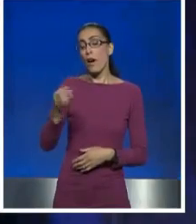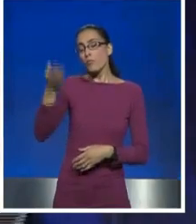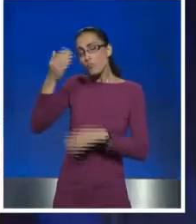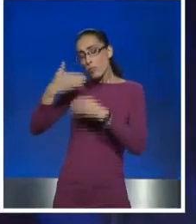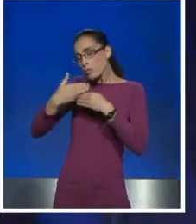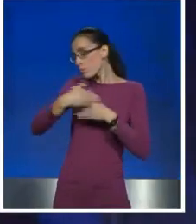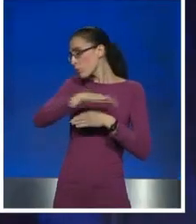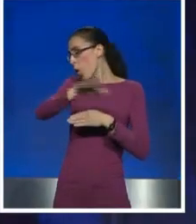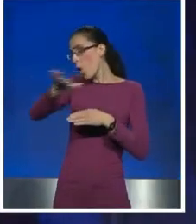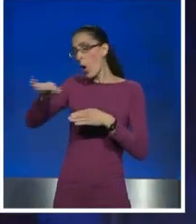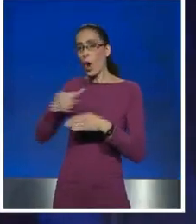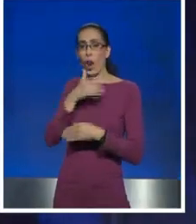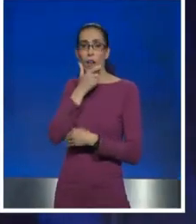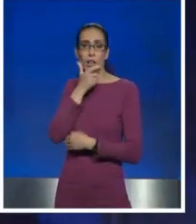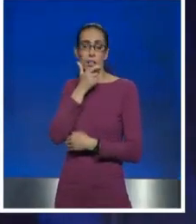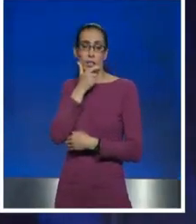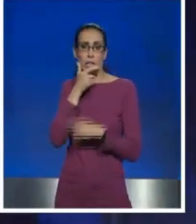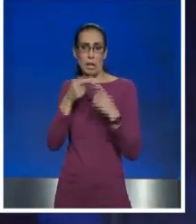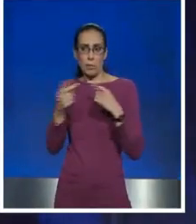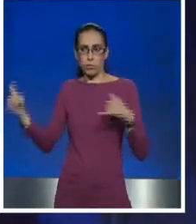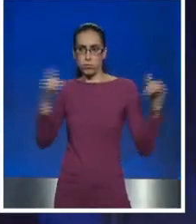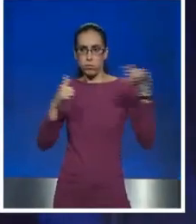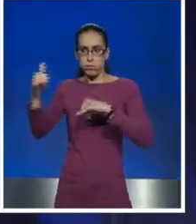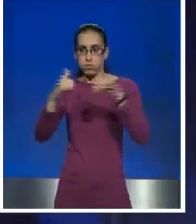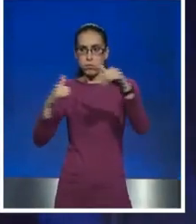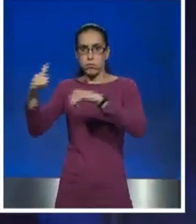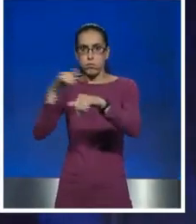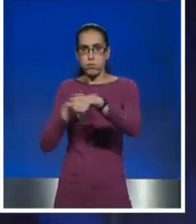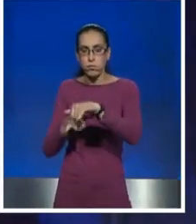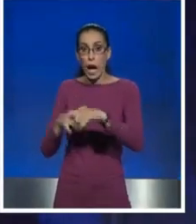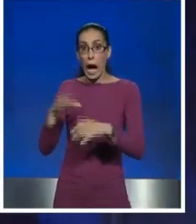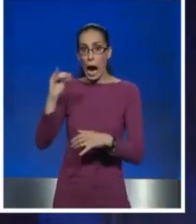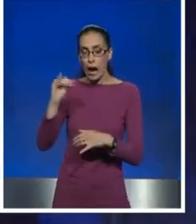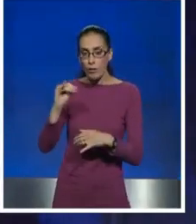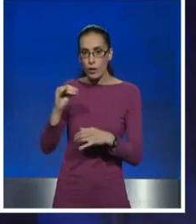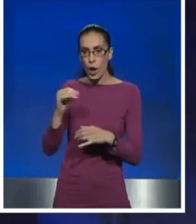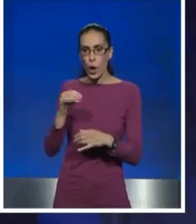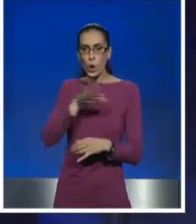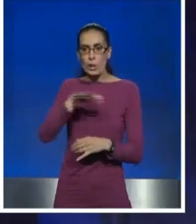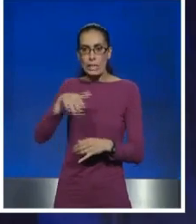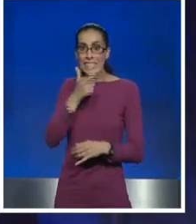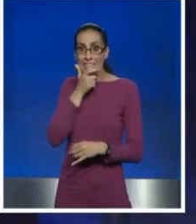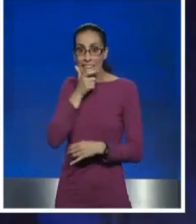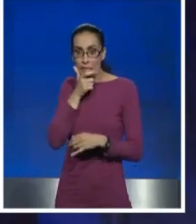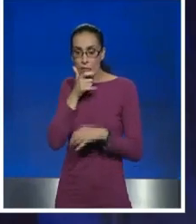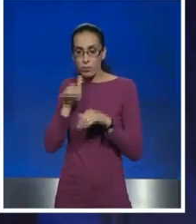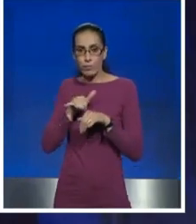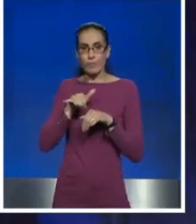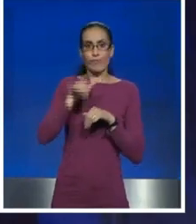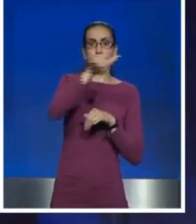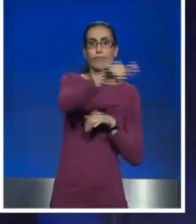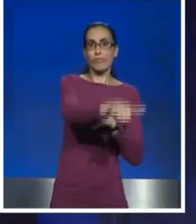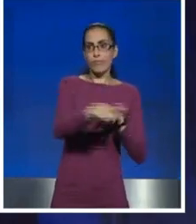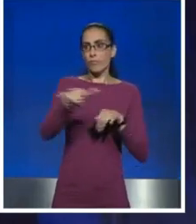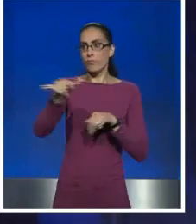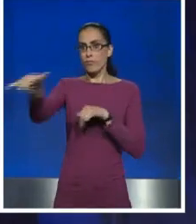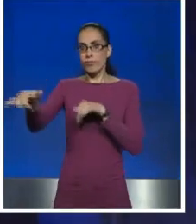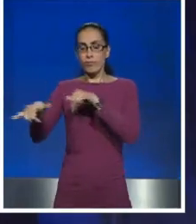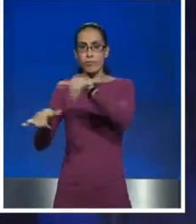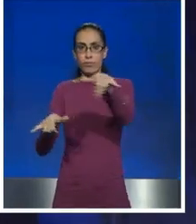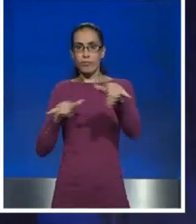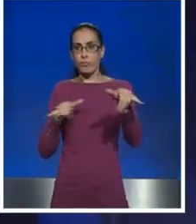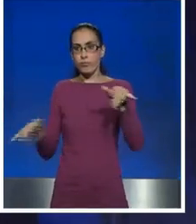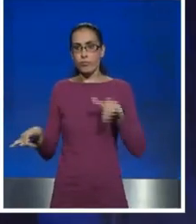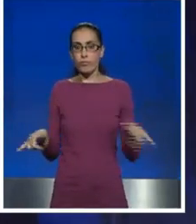mbagħad bl-invażjoni li kellhom bdew jitilqu at the rate of half a million a year bdew jitilqu l-Ingliżi. Malta